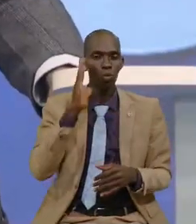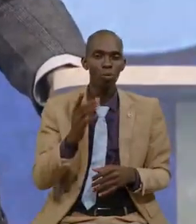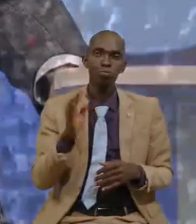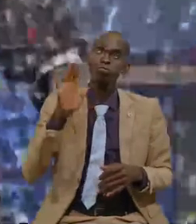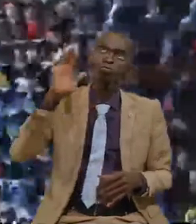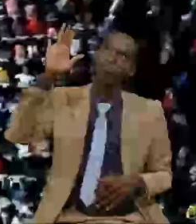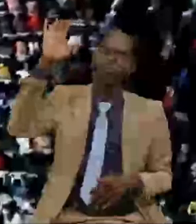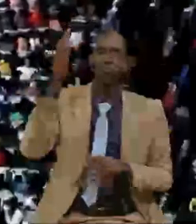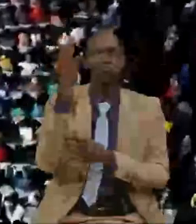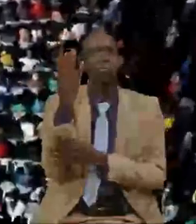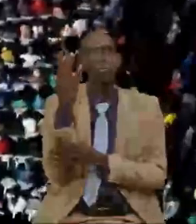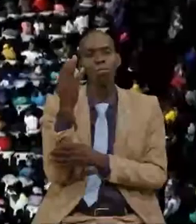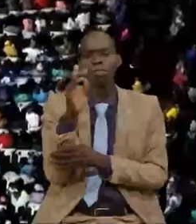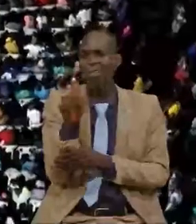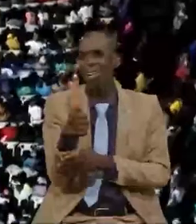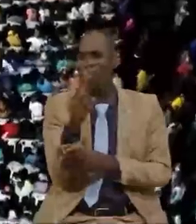soyez, levez la main.